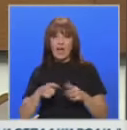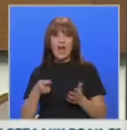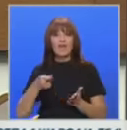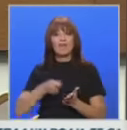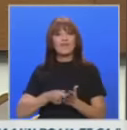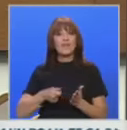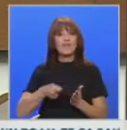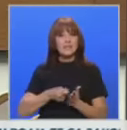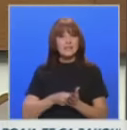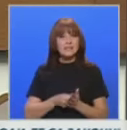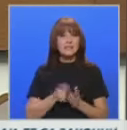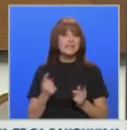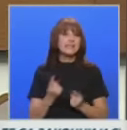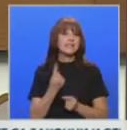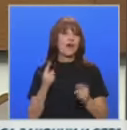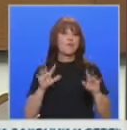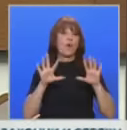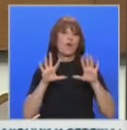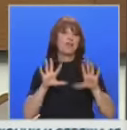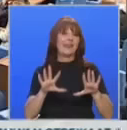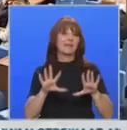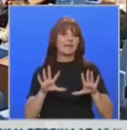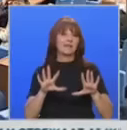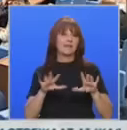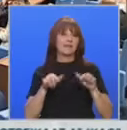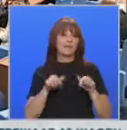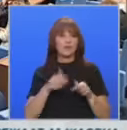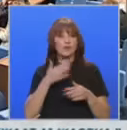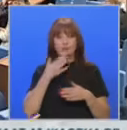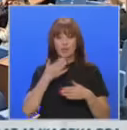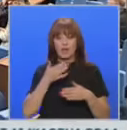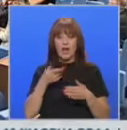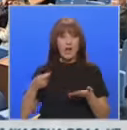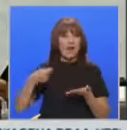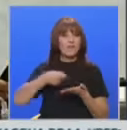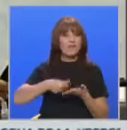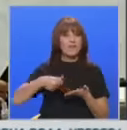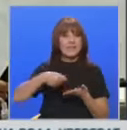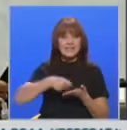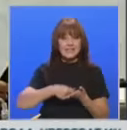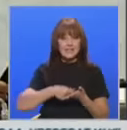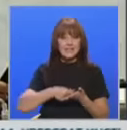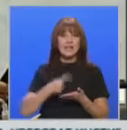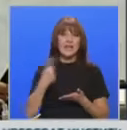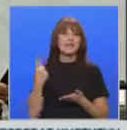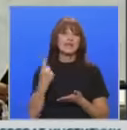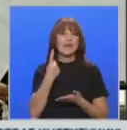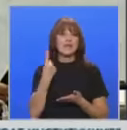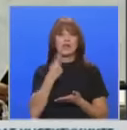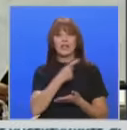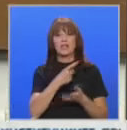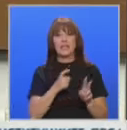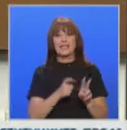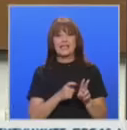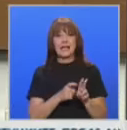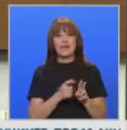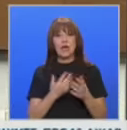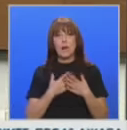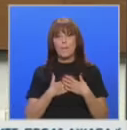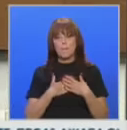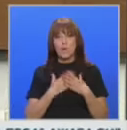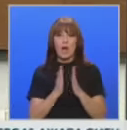посочените 360 обекта в този доклад. От тези финансирани обекти само един е в община Царево. Моя апел